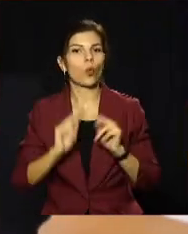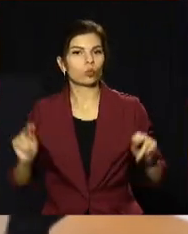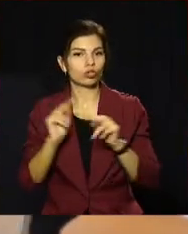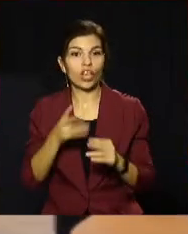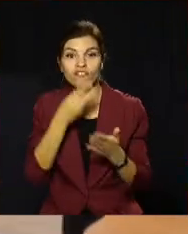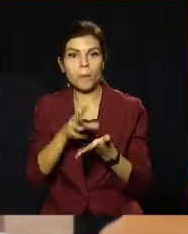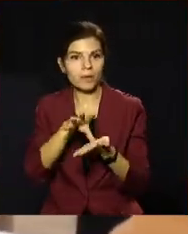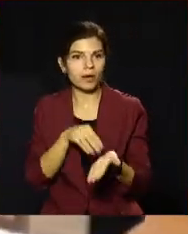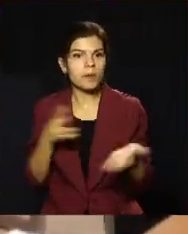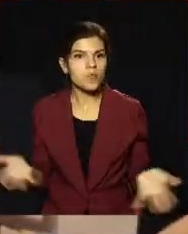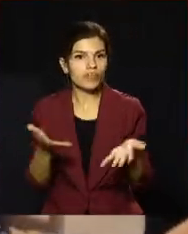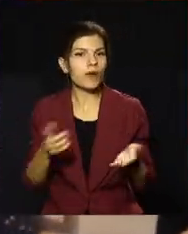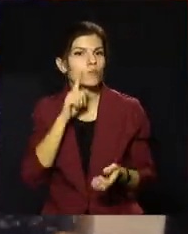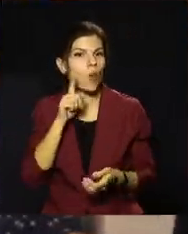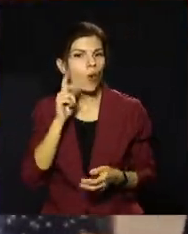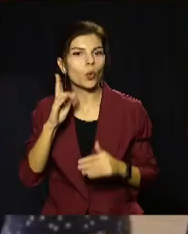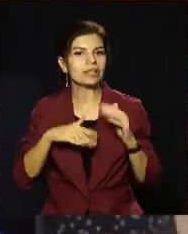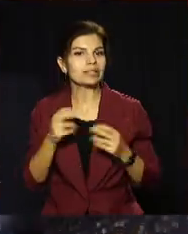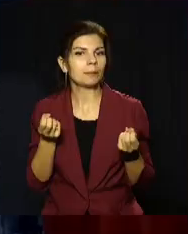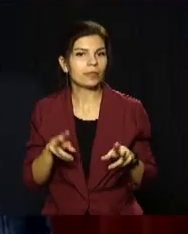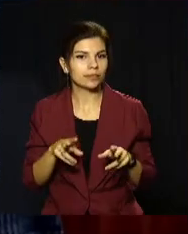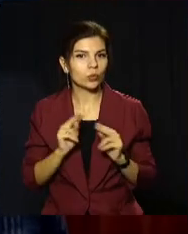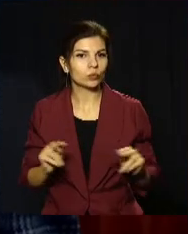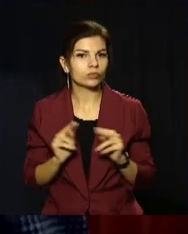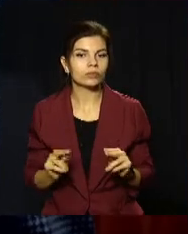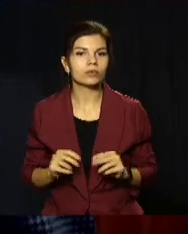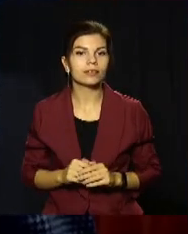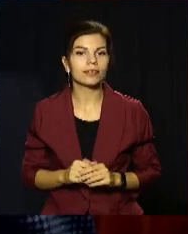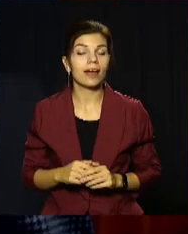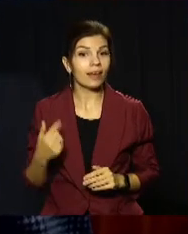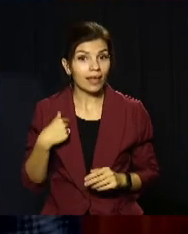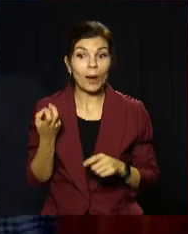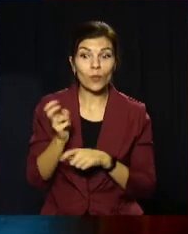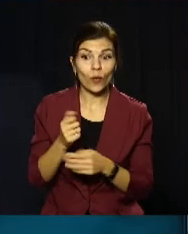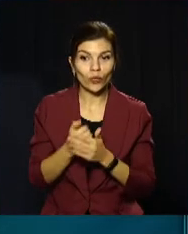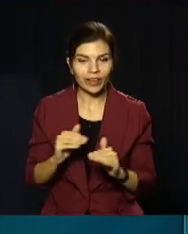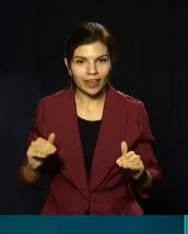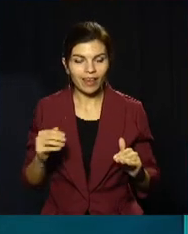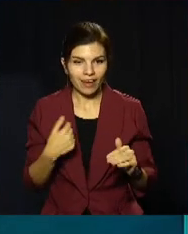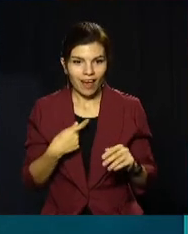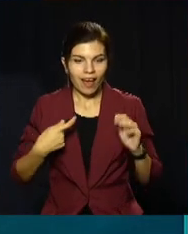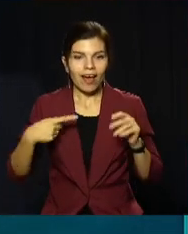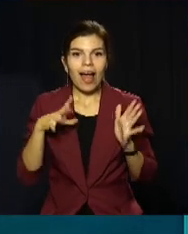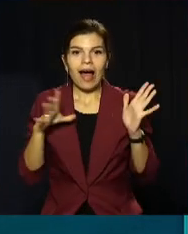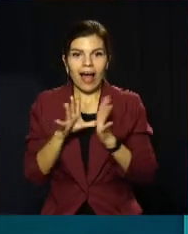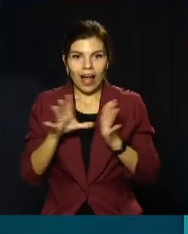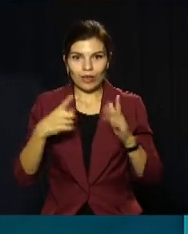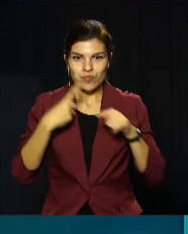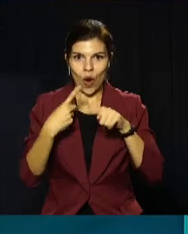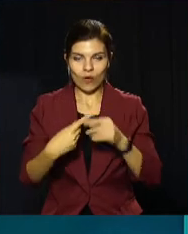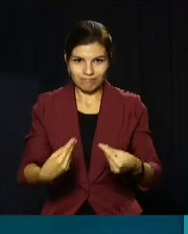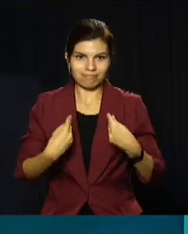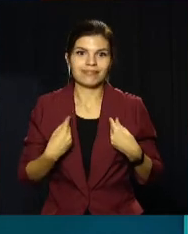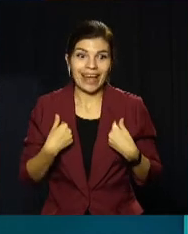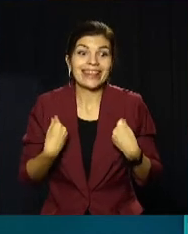своїм прикладом мотивуватиме молодих спеціалістів. Я приходжу до дітей і заряджаюсь від них, приношу їм свій позитив,